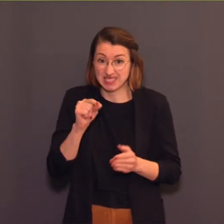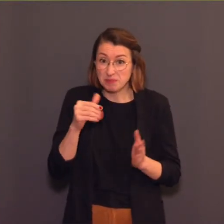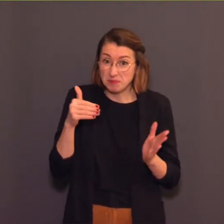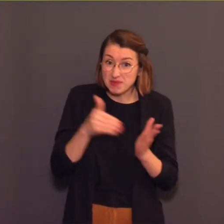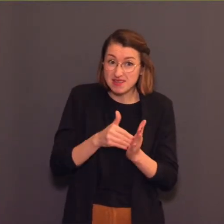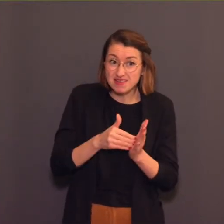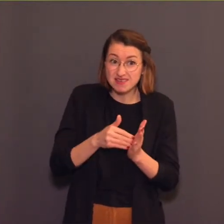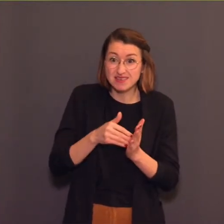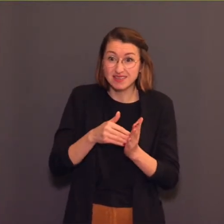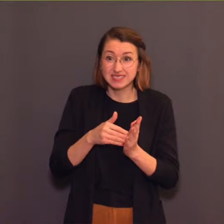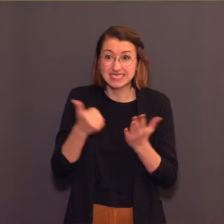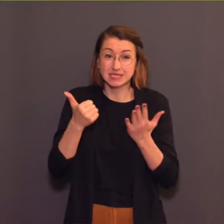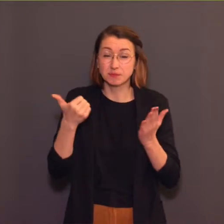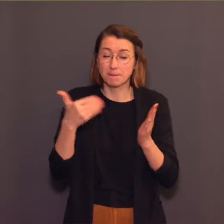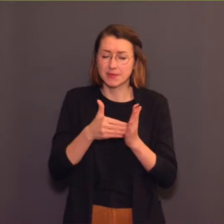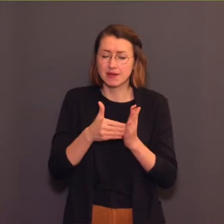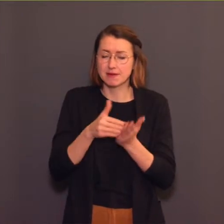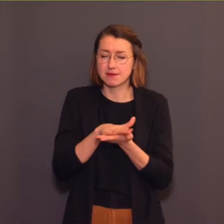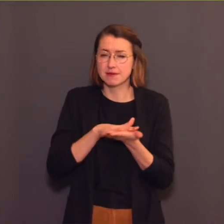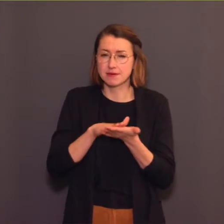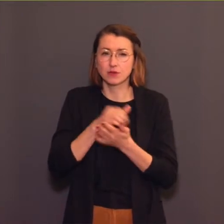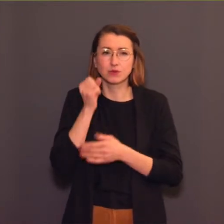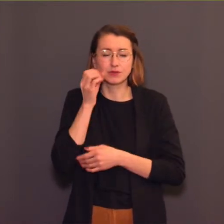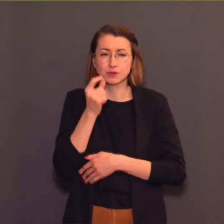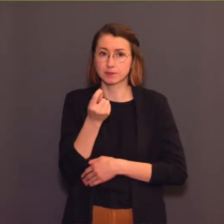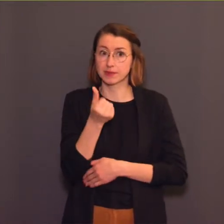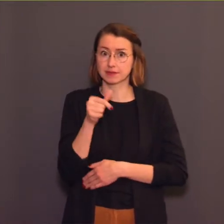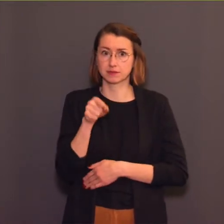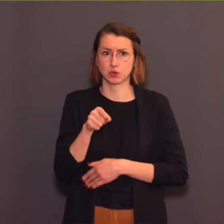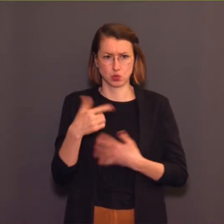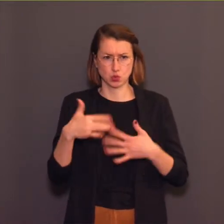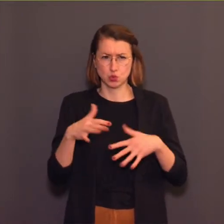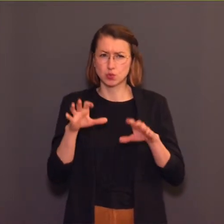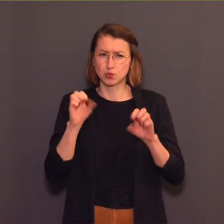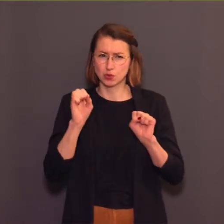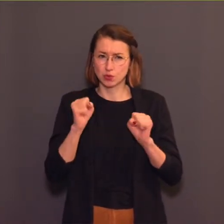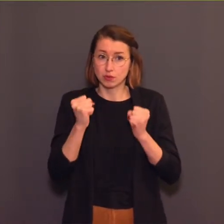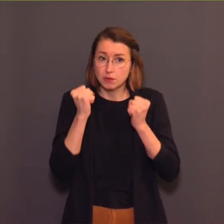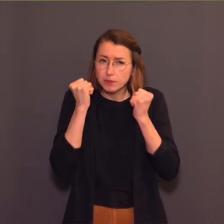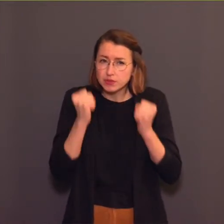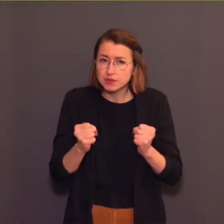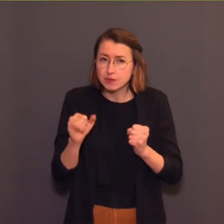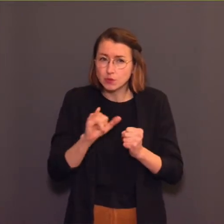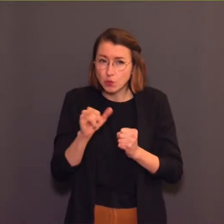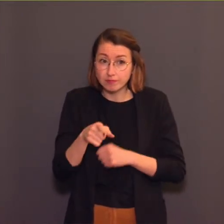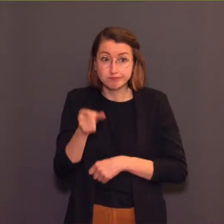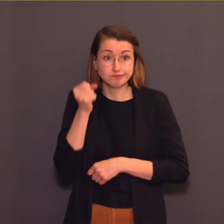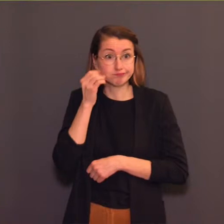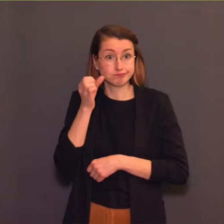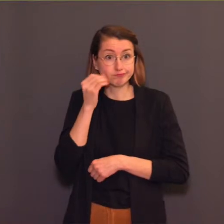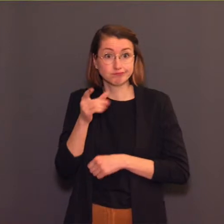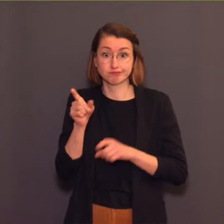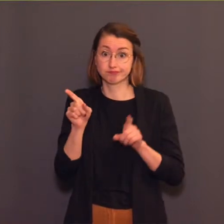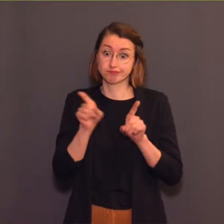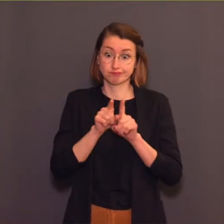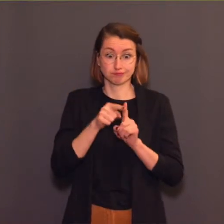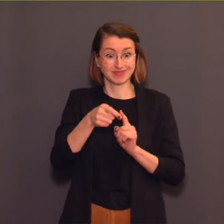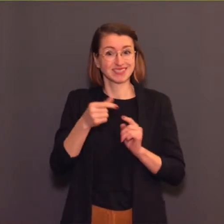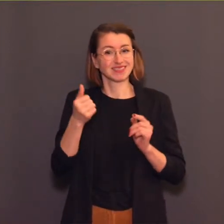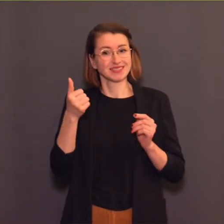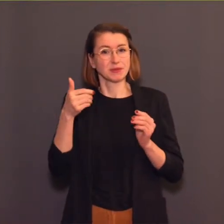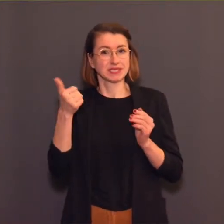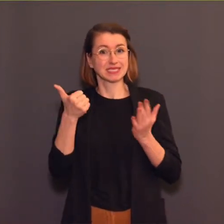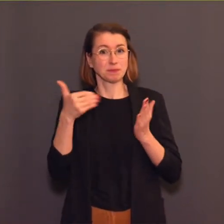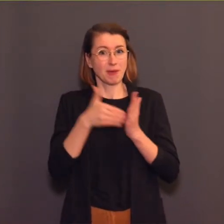pourrait nous donner un impact de l'ordre de 300 nouvelles hospitalisations par jour dans le courant de la semaine